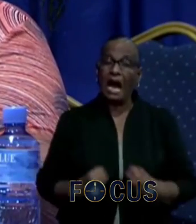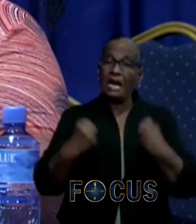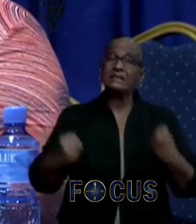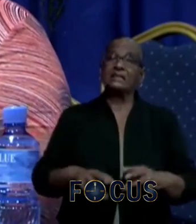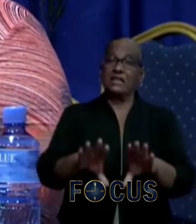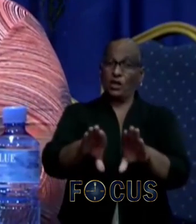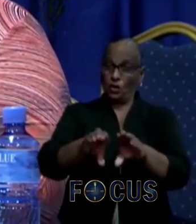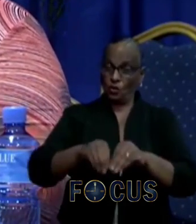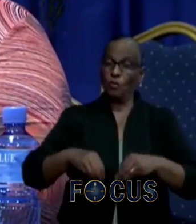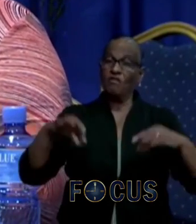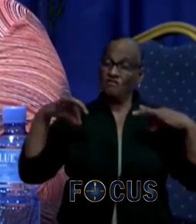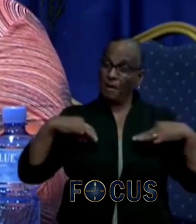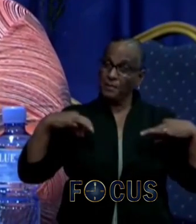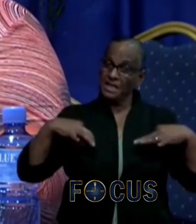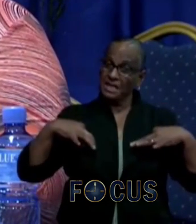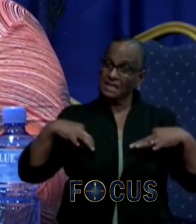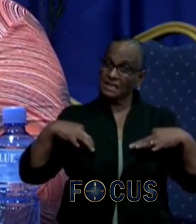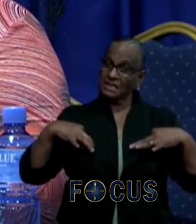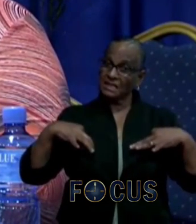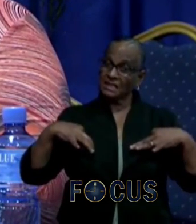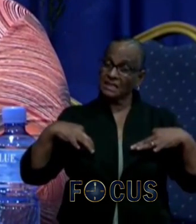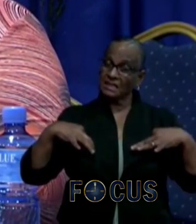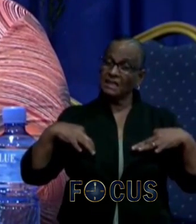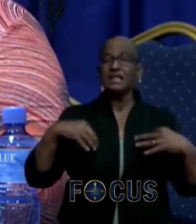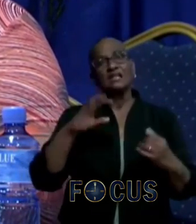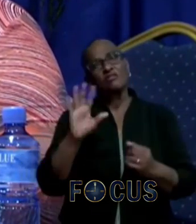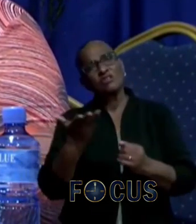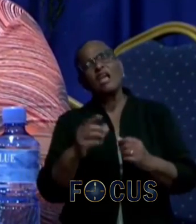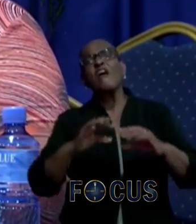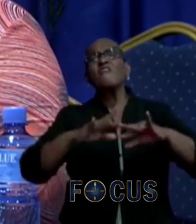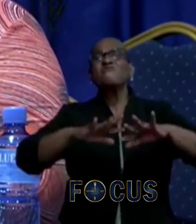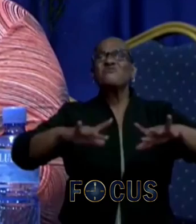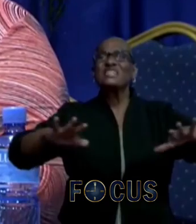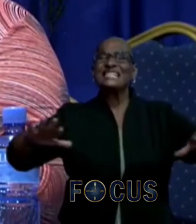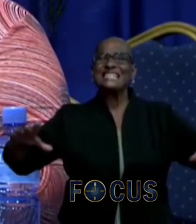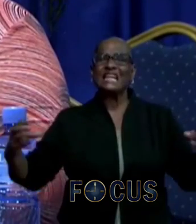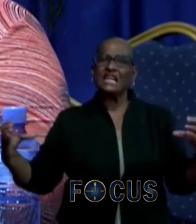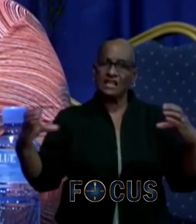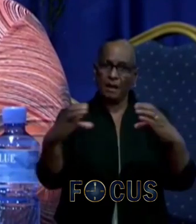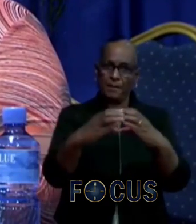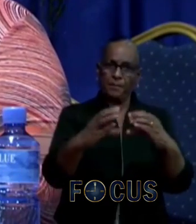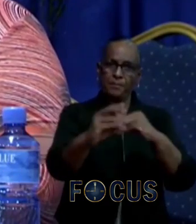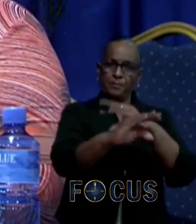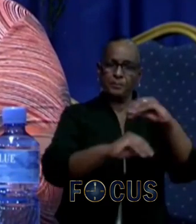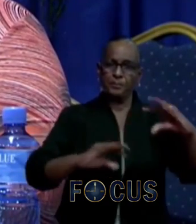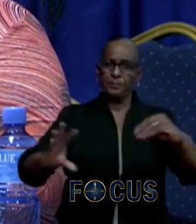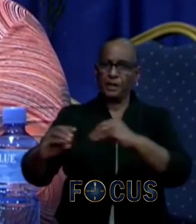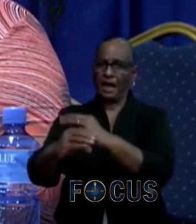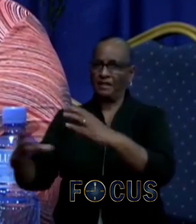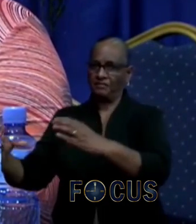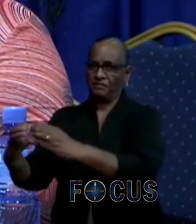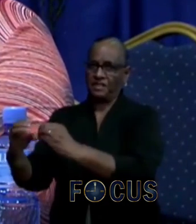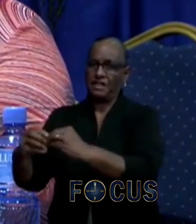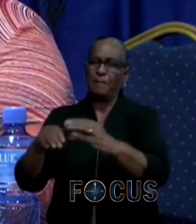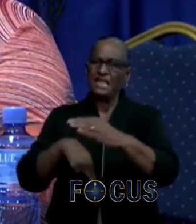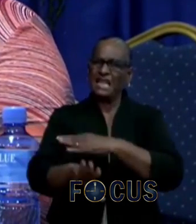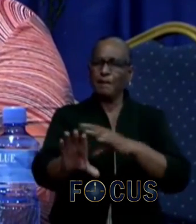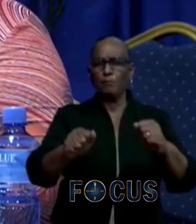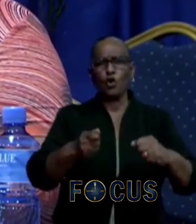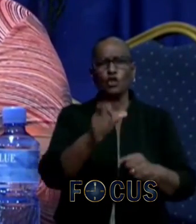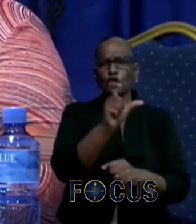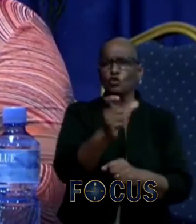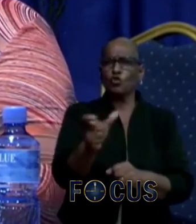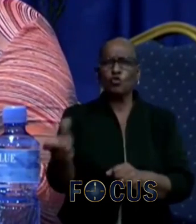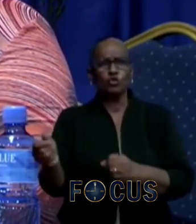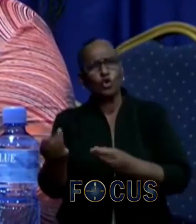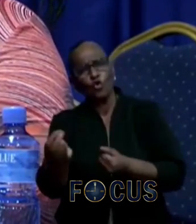vanuit het ministerie van HIT zijn dus dat er verschillende meetings zijn gehouden met importeurs, distributeurs,